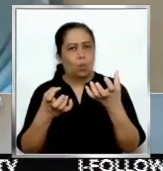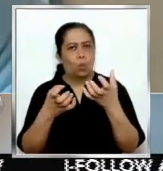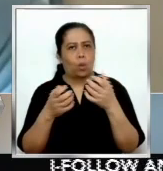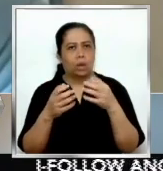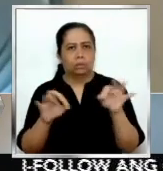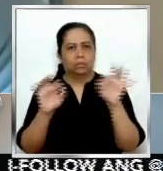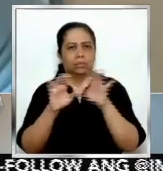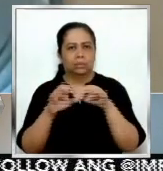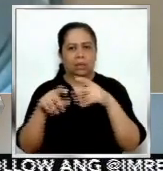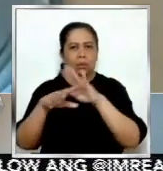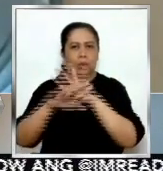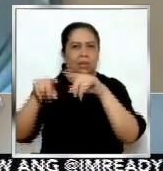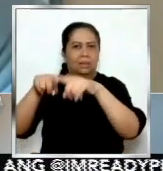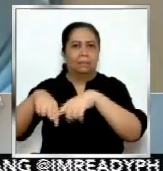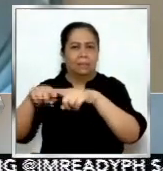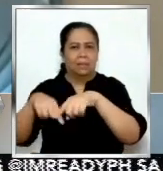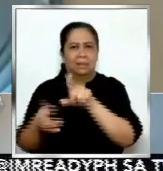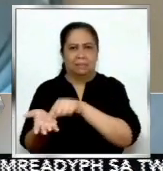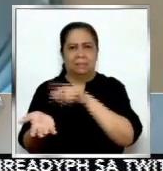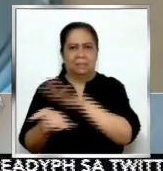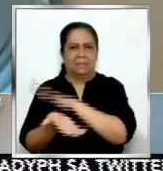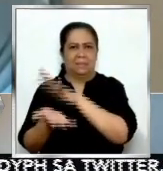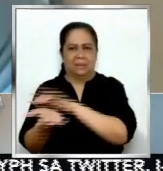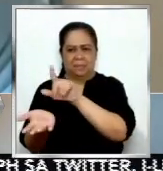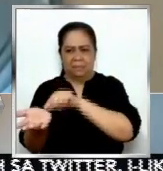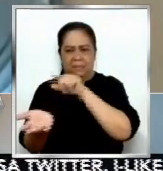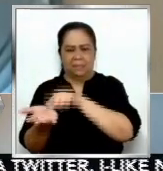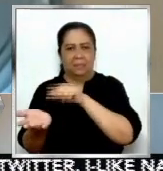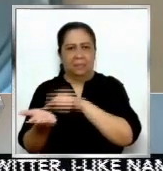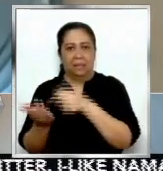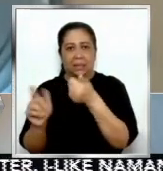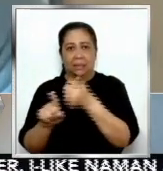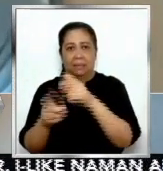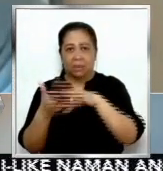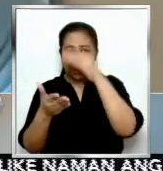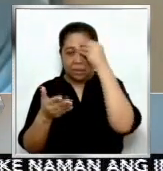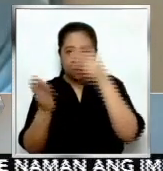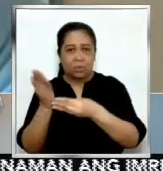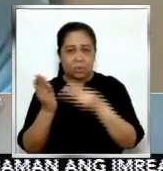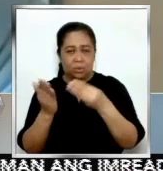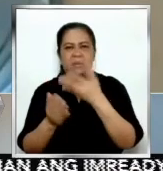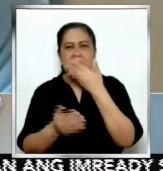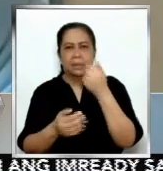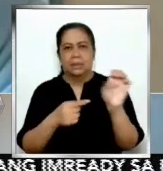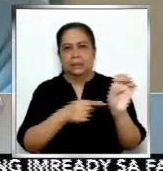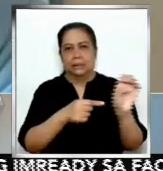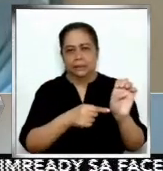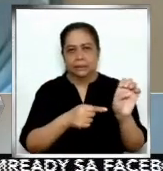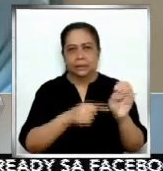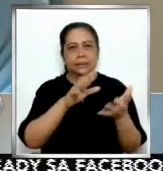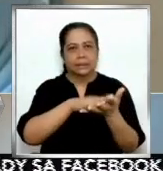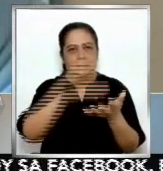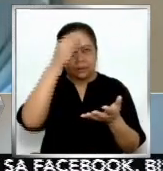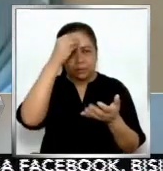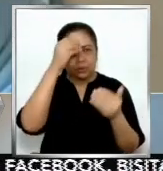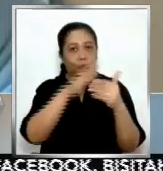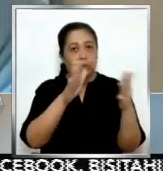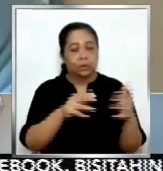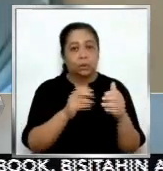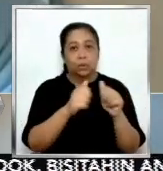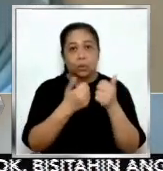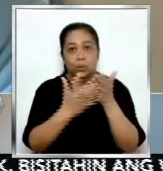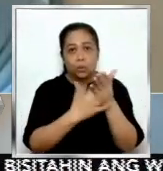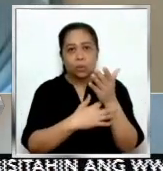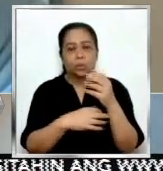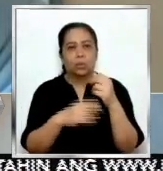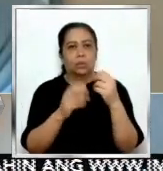dependence on the printed self-learning modules. At maganda rin po talaga na matuto yung mga bata dun sa